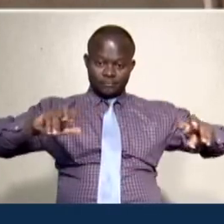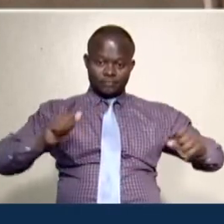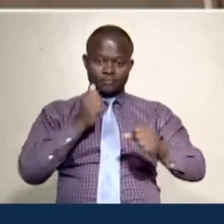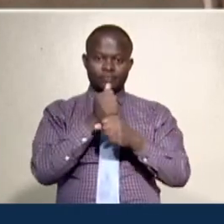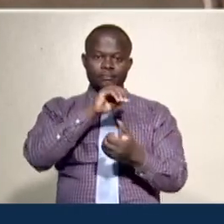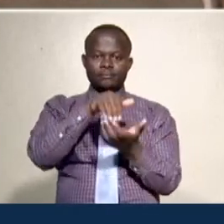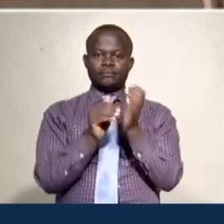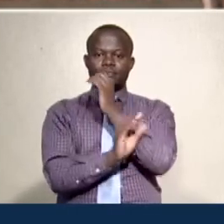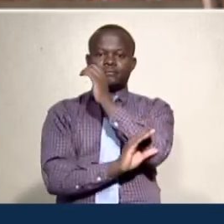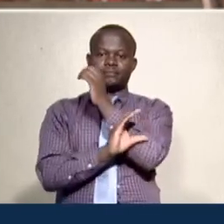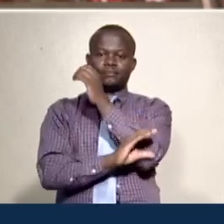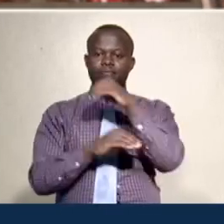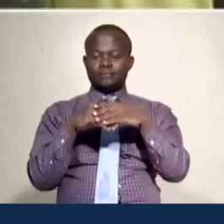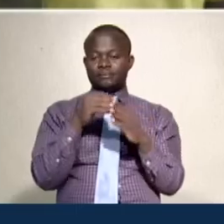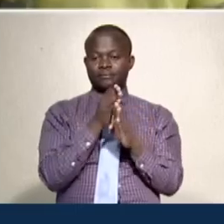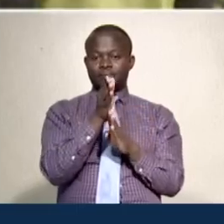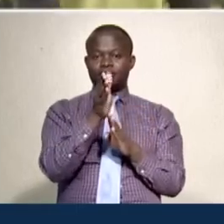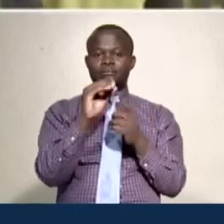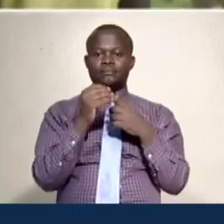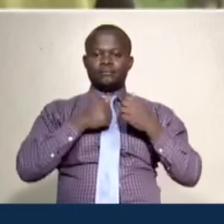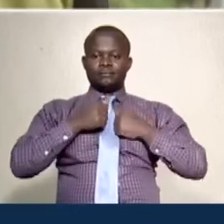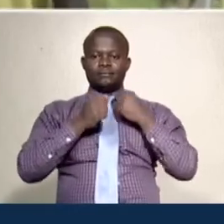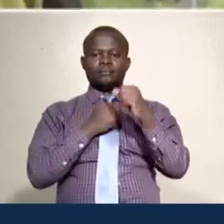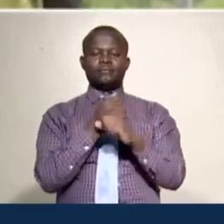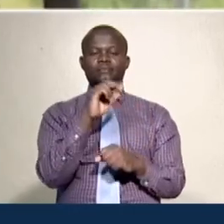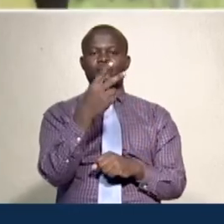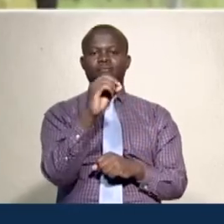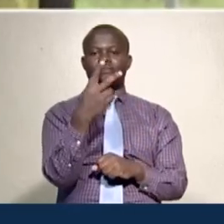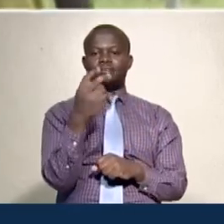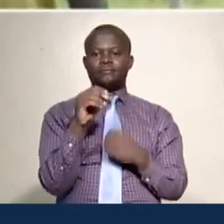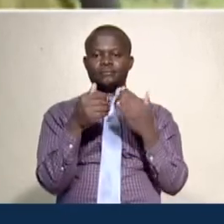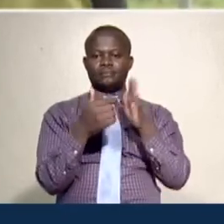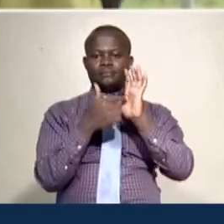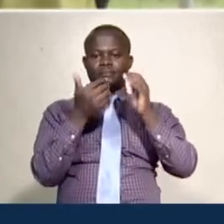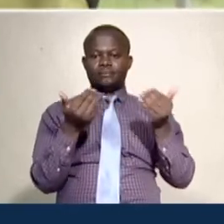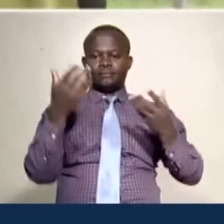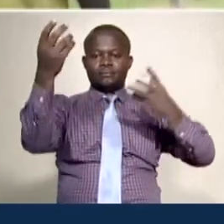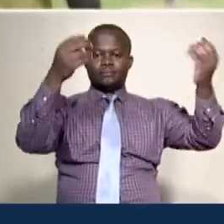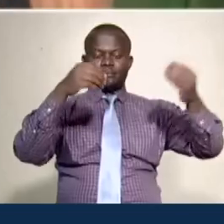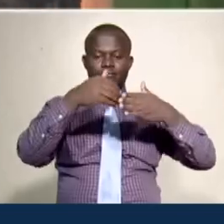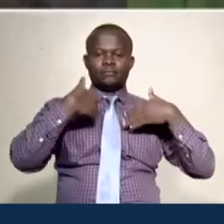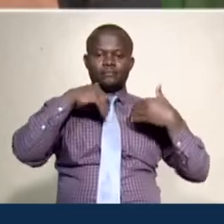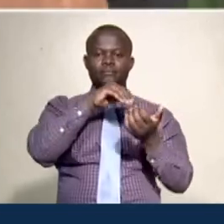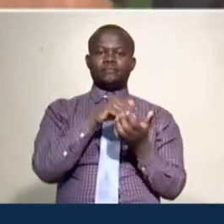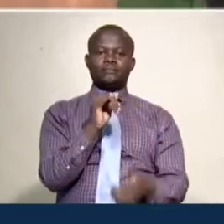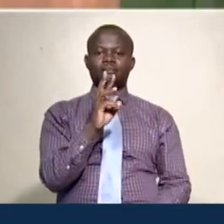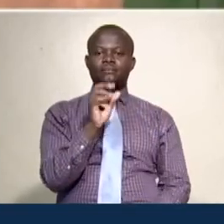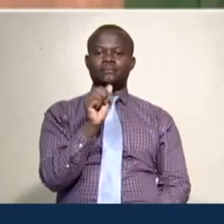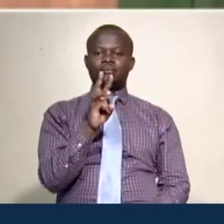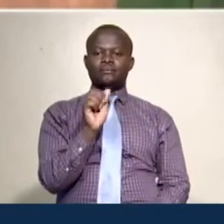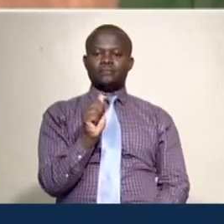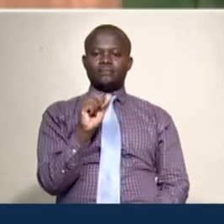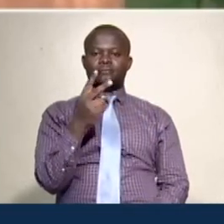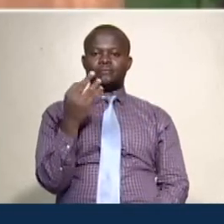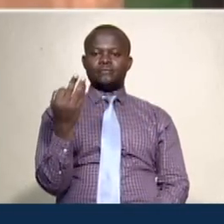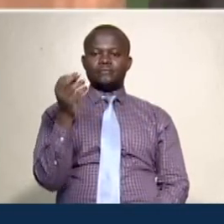bwakozwe n'ikigo cy'igihugu cy'igororamuco mu Rwanda muri 2020 bwagaragaje ko abana bajyanwa mu kigo ngororamuco cya Iwawa